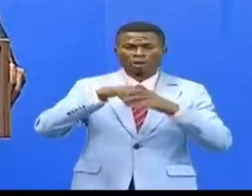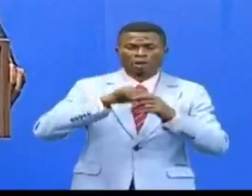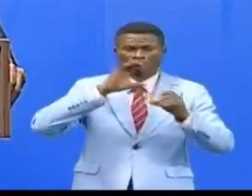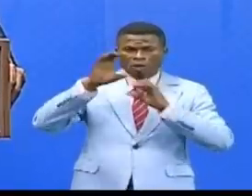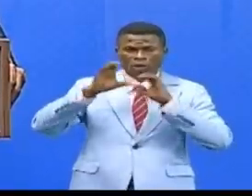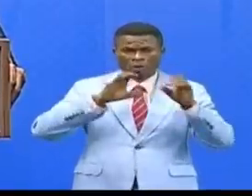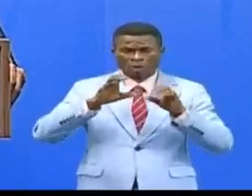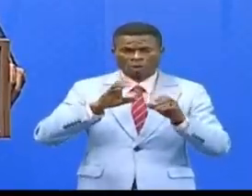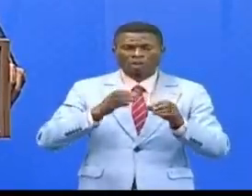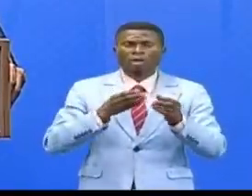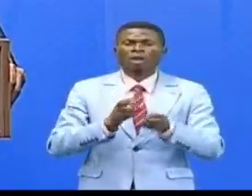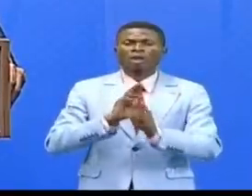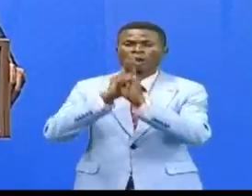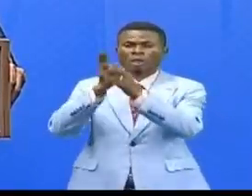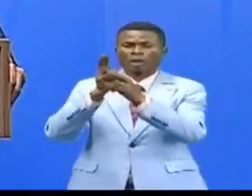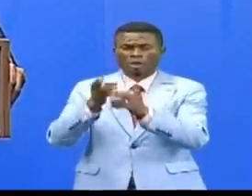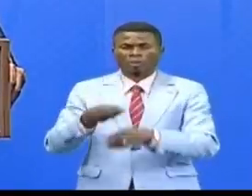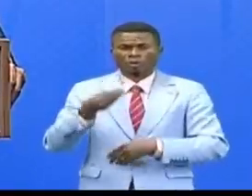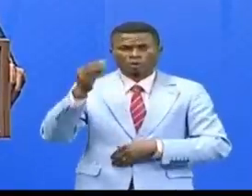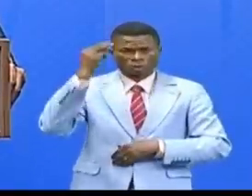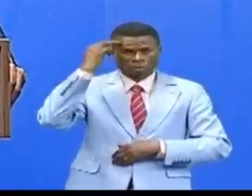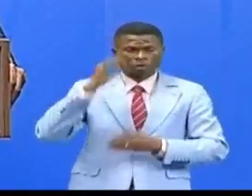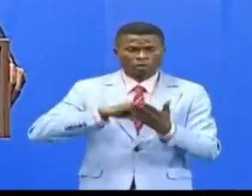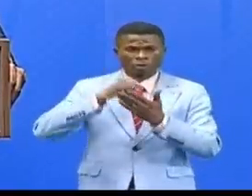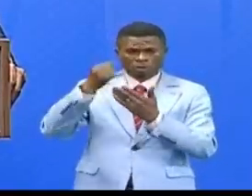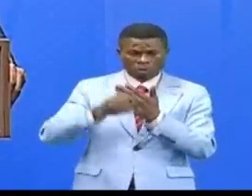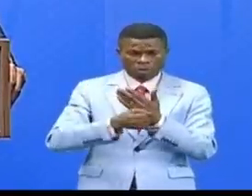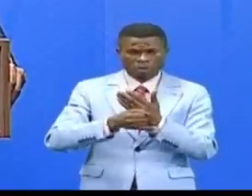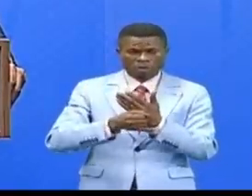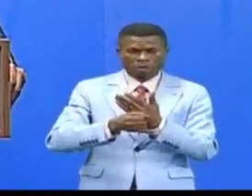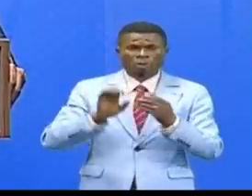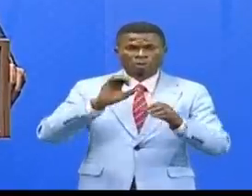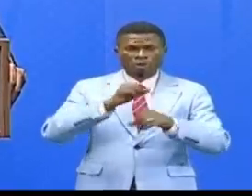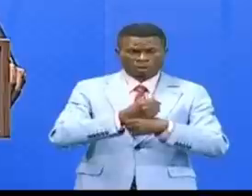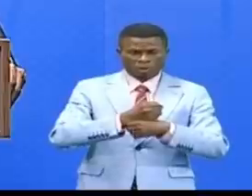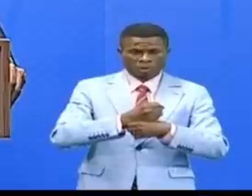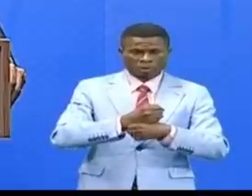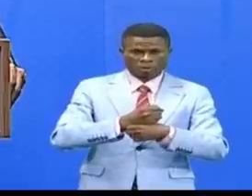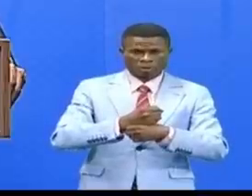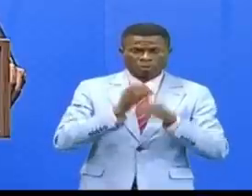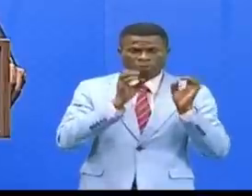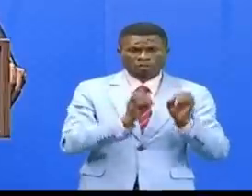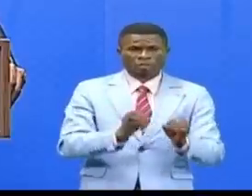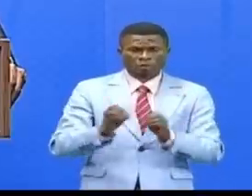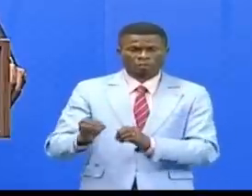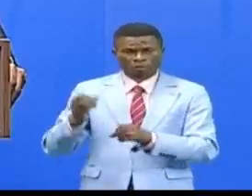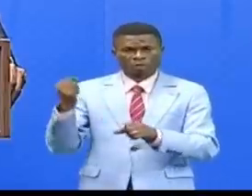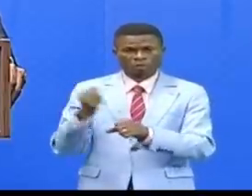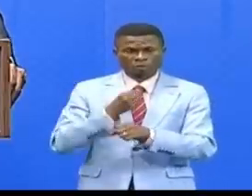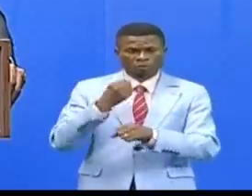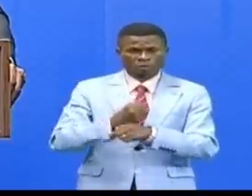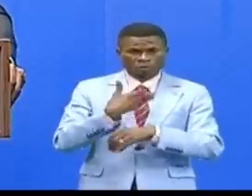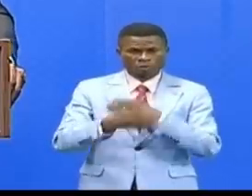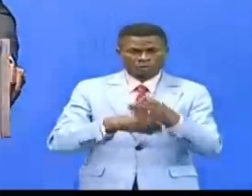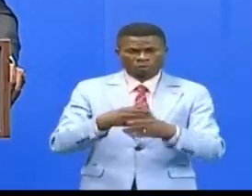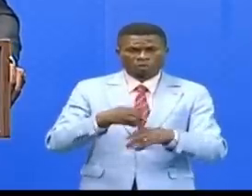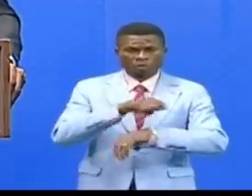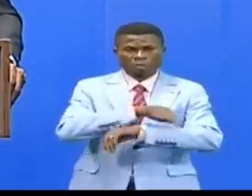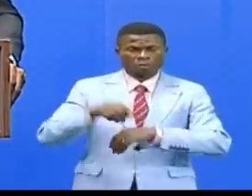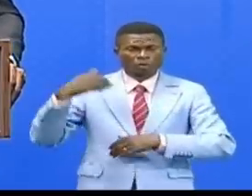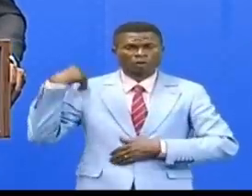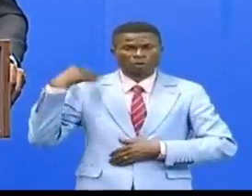a soumis au Conseil le projet de décret portant création, organisation et fonctionnement d'un établissement